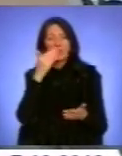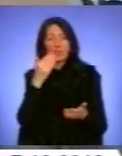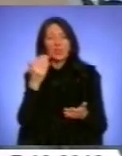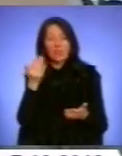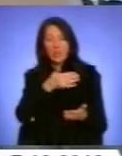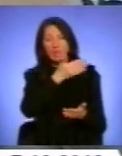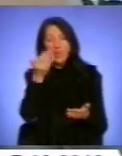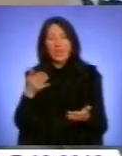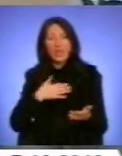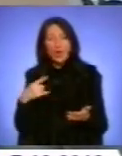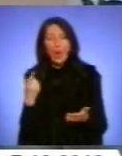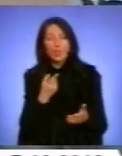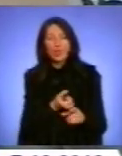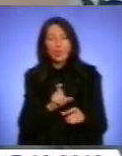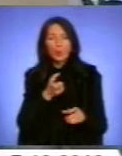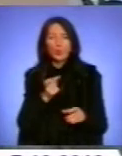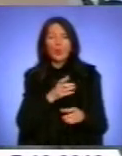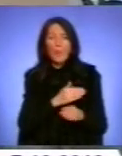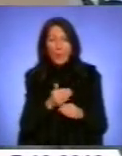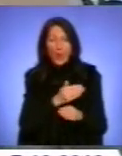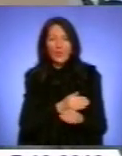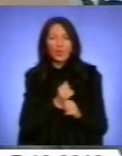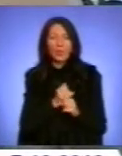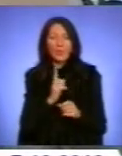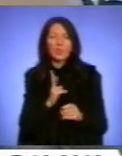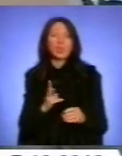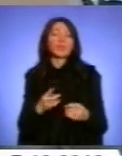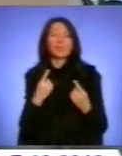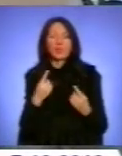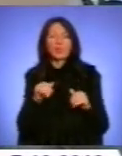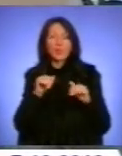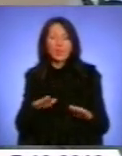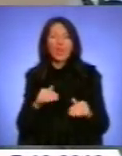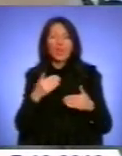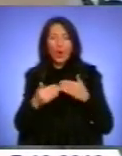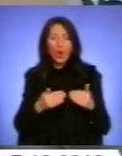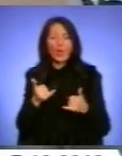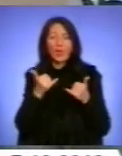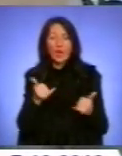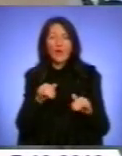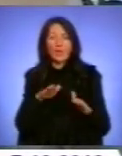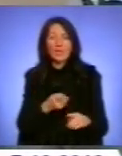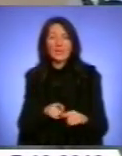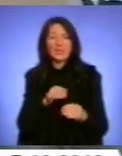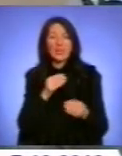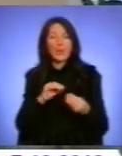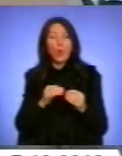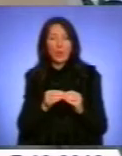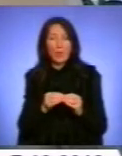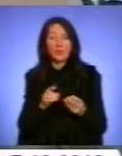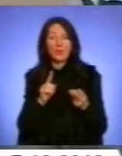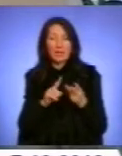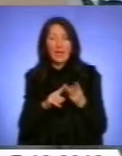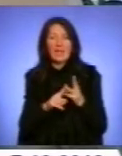жаль, дуже-дуже повільно робляться якісь радикальні такі кроки до вирішення цієї проблеми. Ну і на